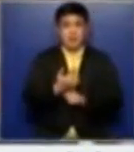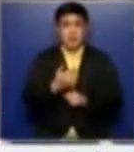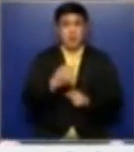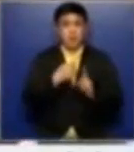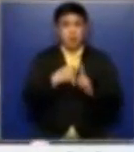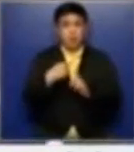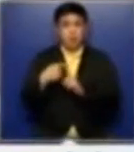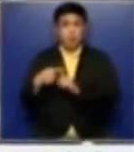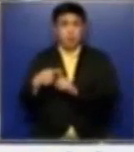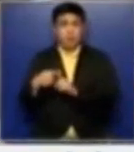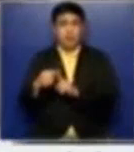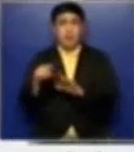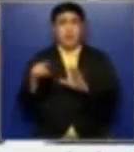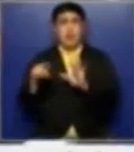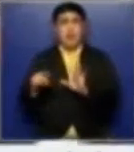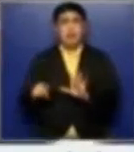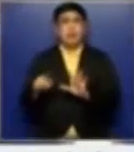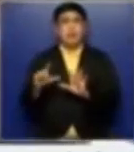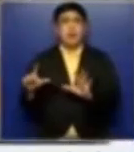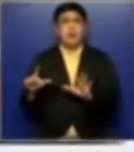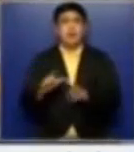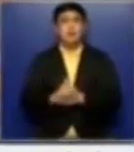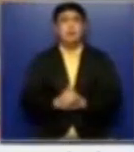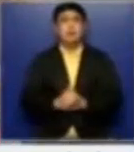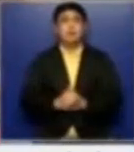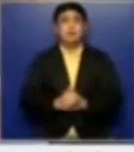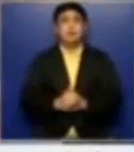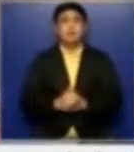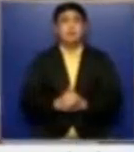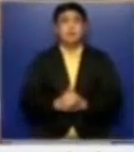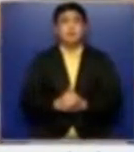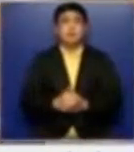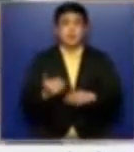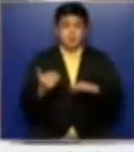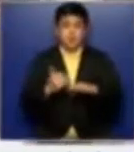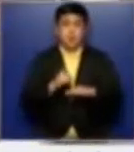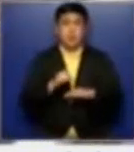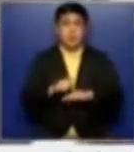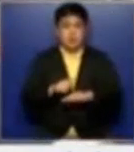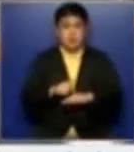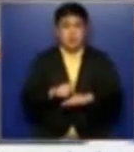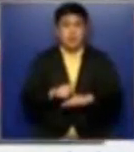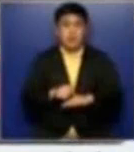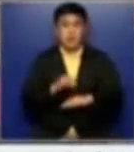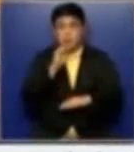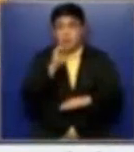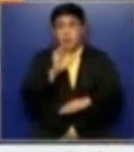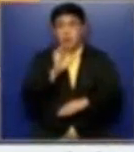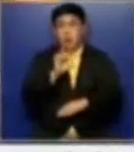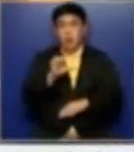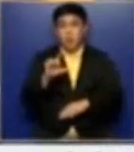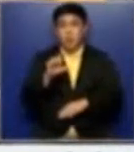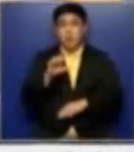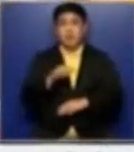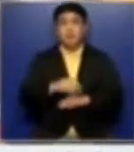านผูกพันแต่มันแปลกตรงไหนรู้ไหมครับถนนเส้นนี้นี่ที่บอก900ล้านเนี่ยท่านนาย